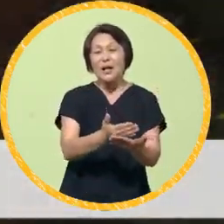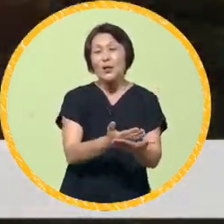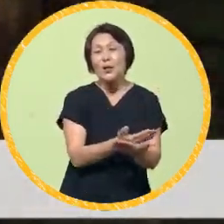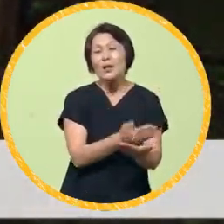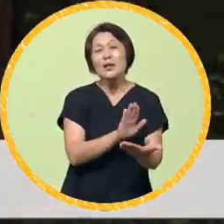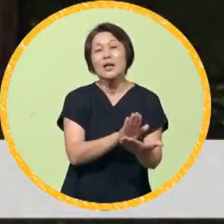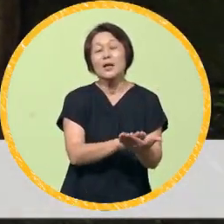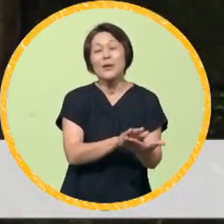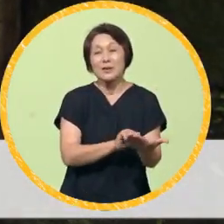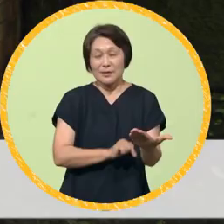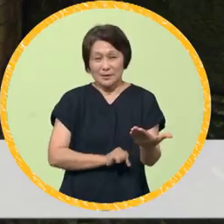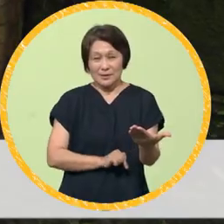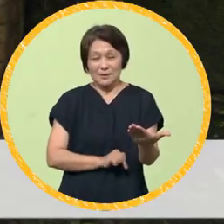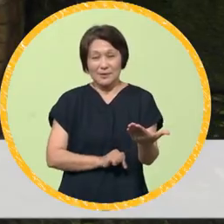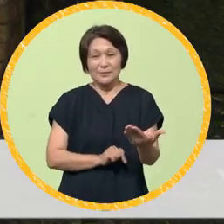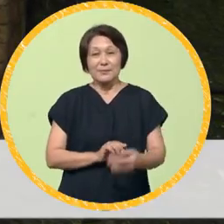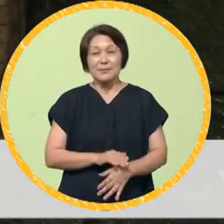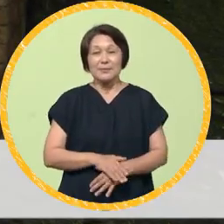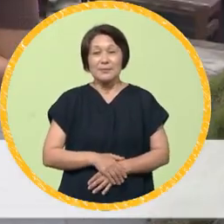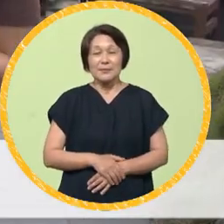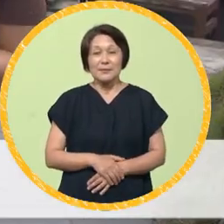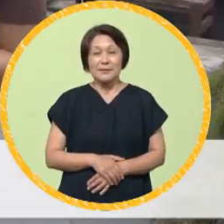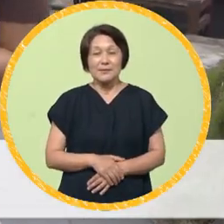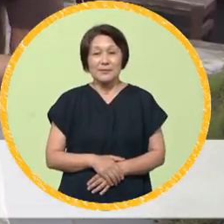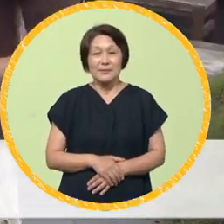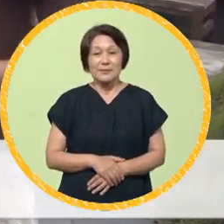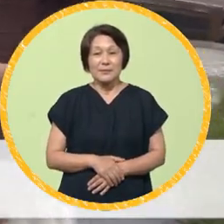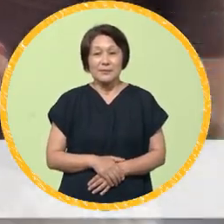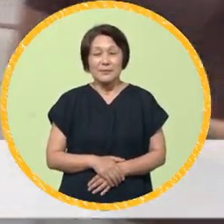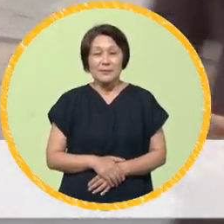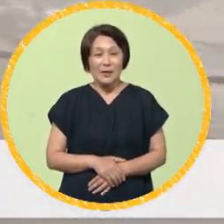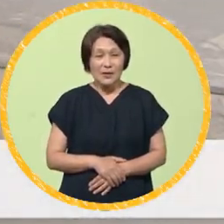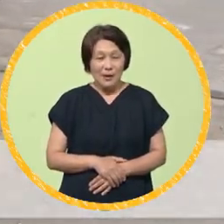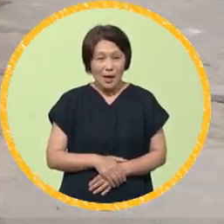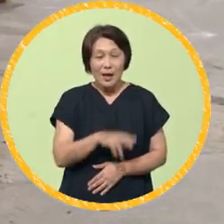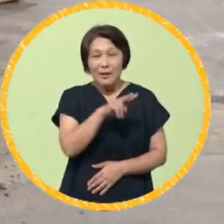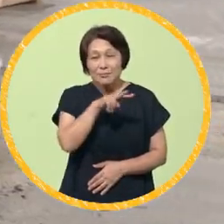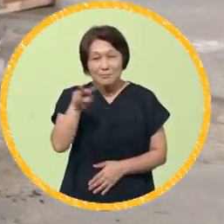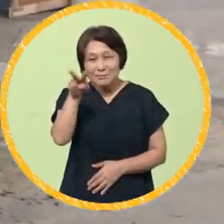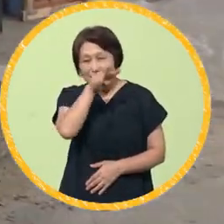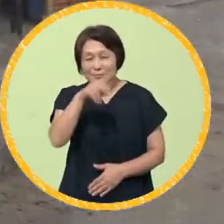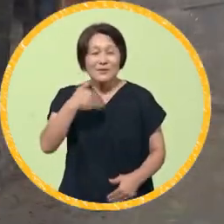にいろんな施設が残ってるので。 そうなんですね、 はい、そちらも楽しみながら、